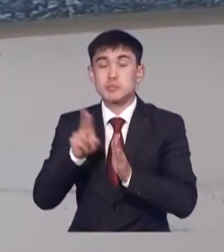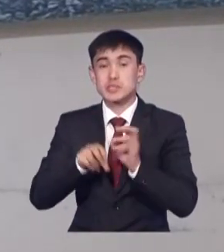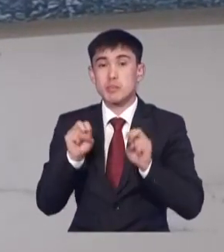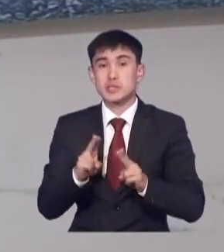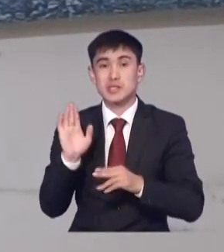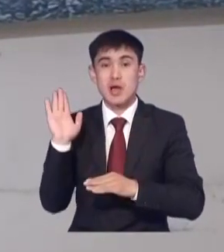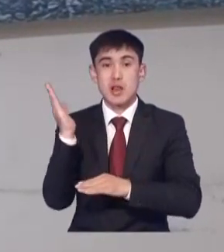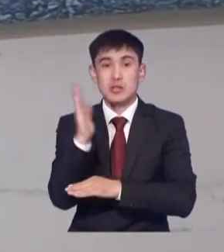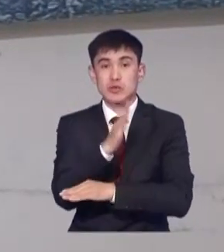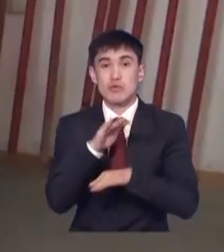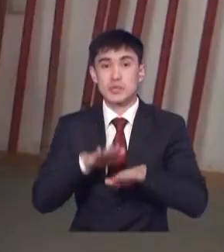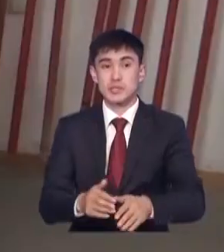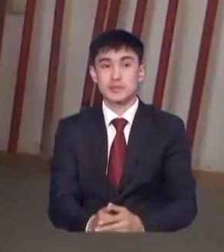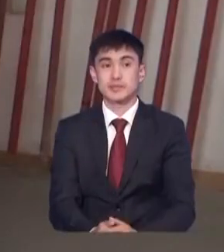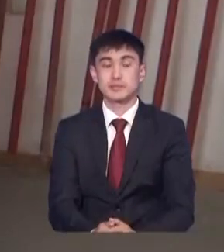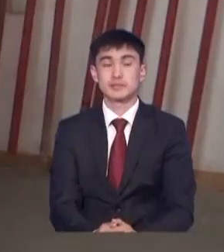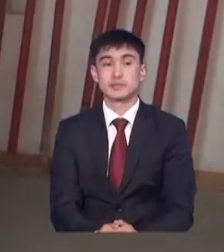безопасности лесного массива.